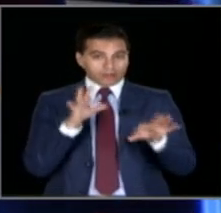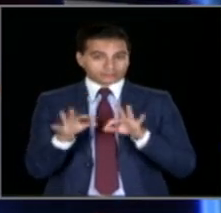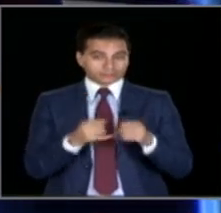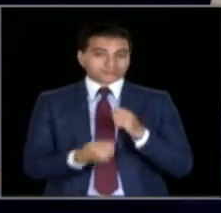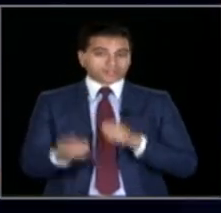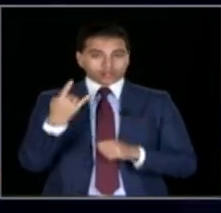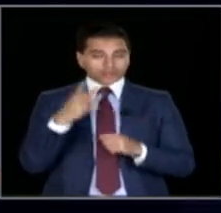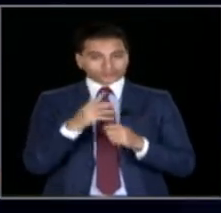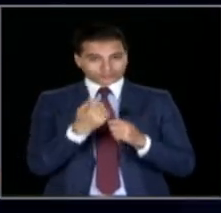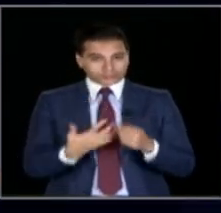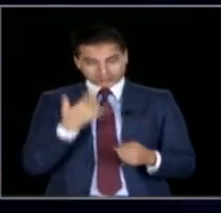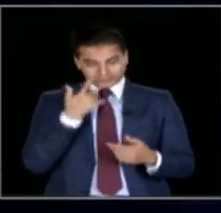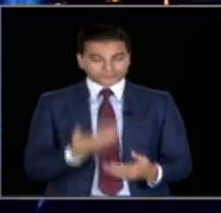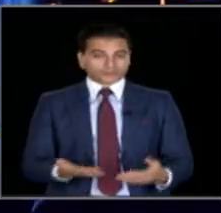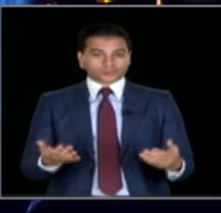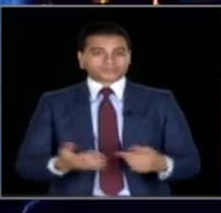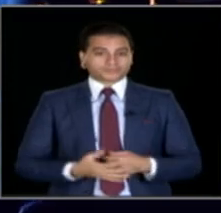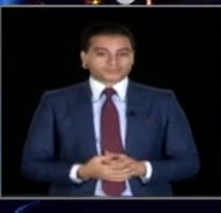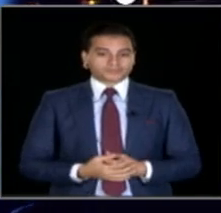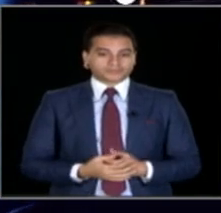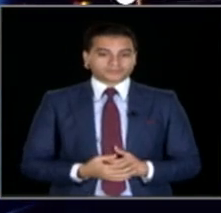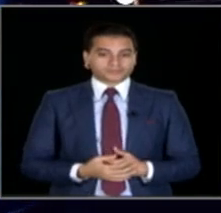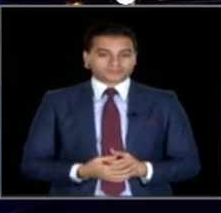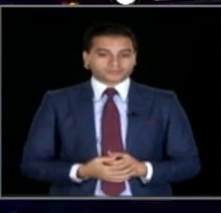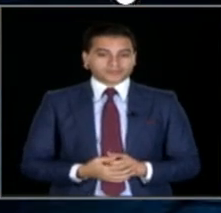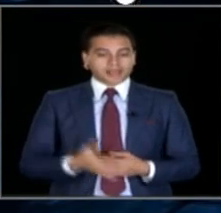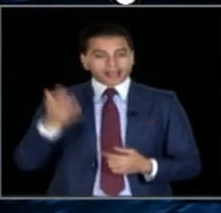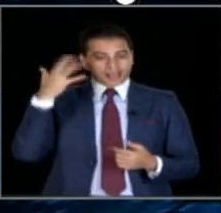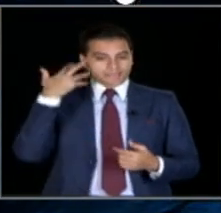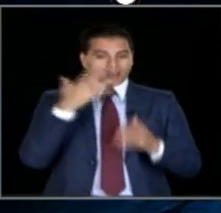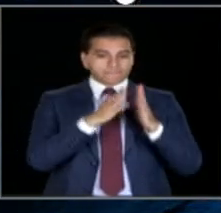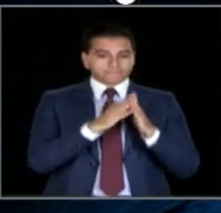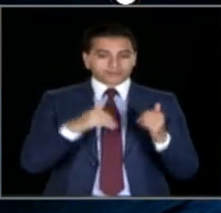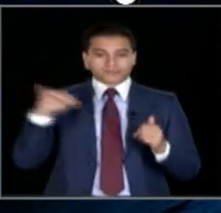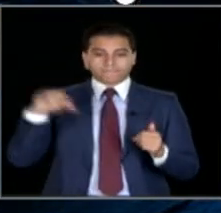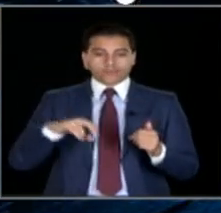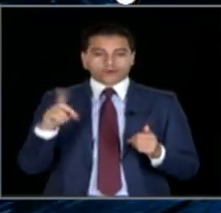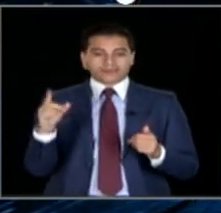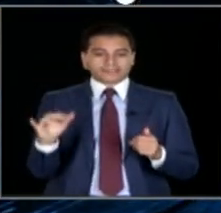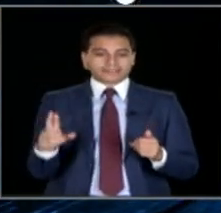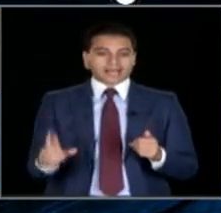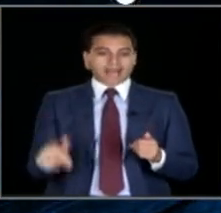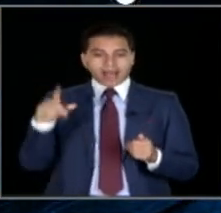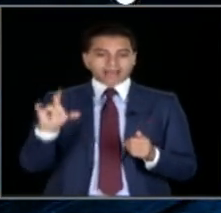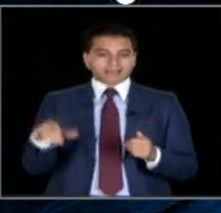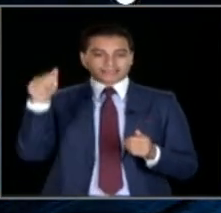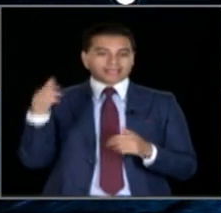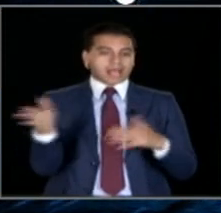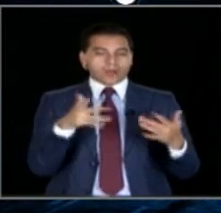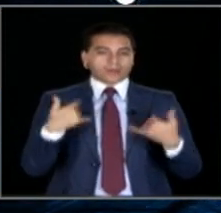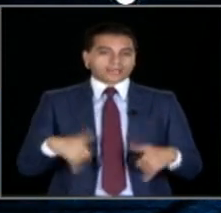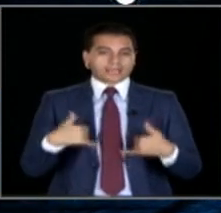4 اختيارات بزائد 10 أو ناقص 5، ليبيا، مصر، موريتانيا،